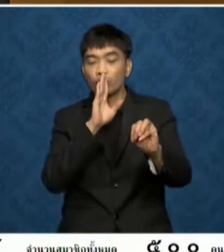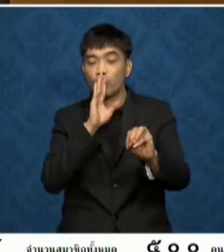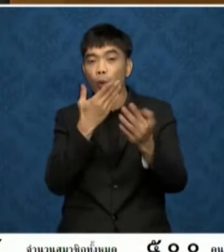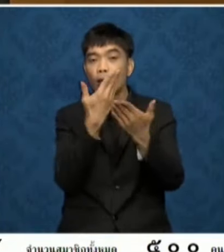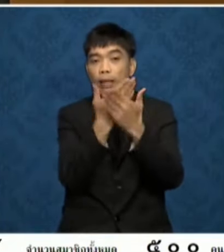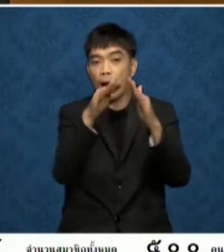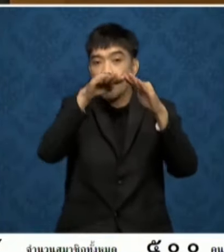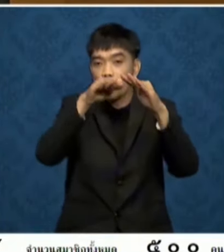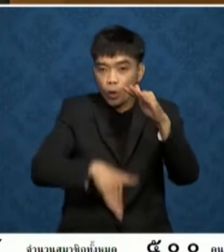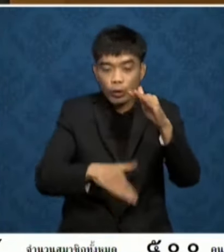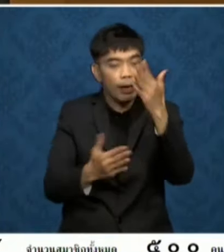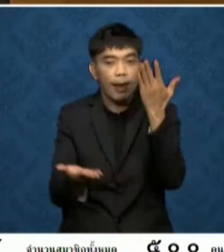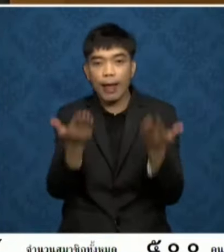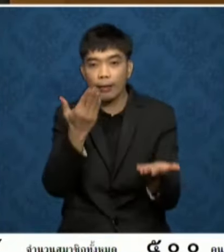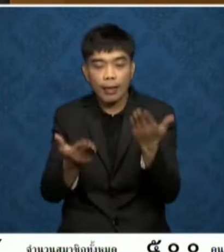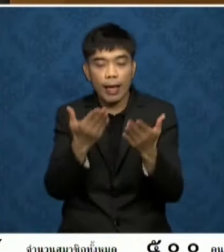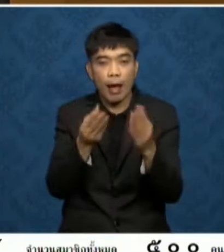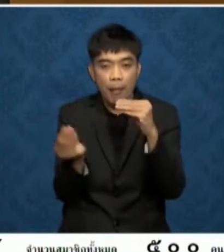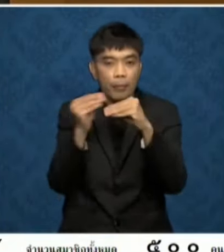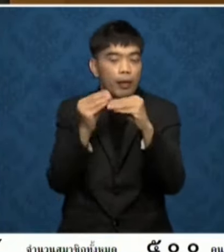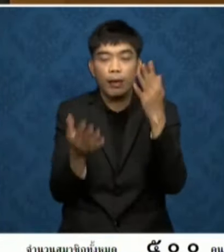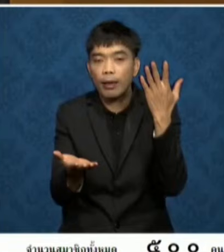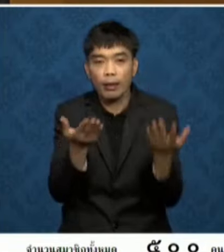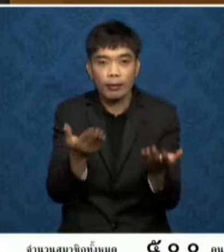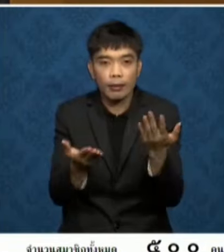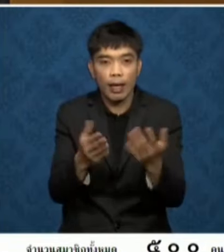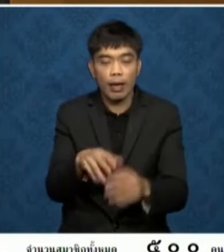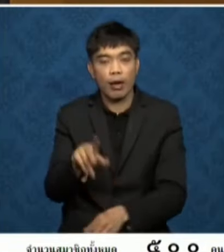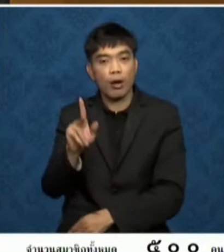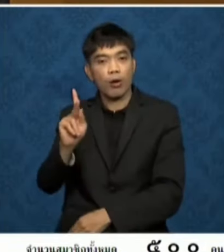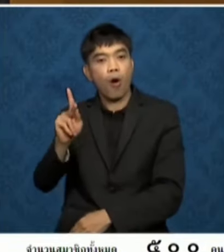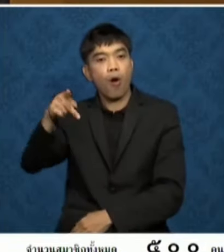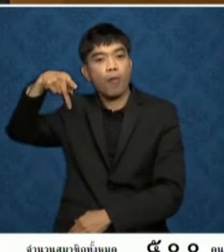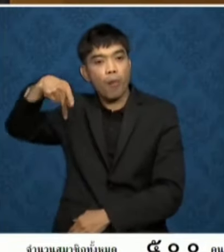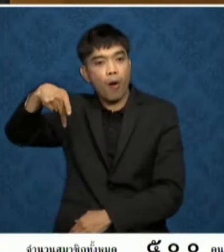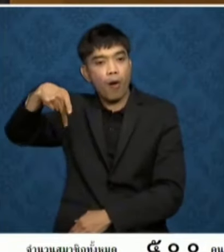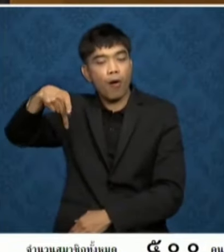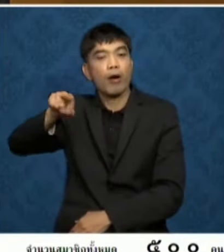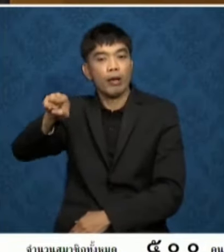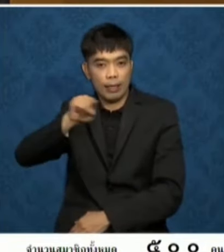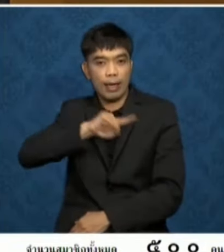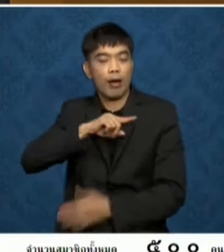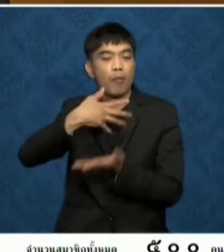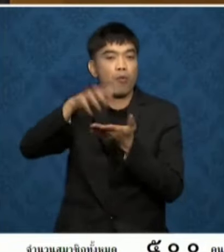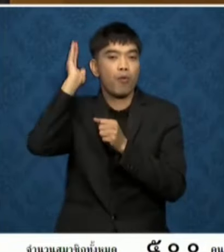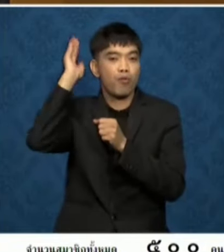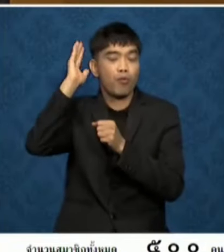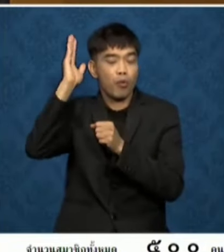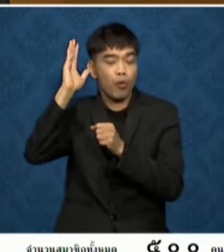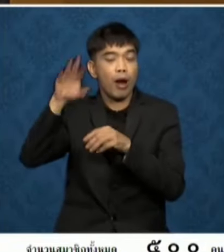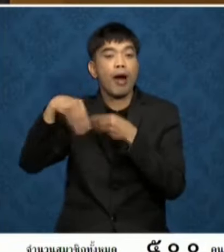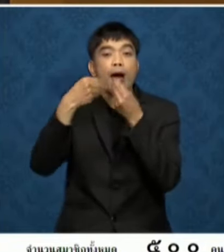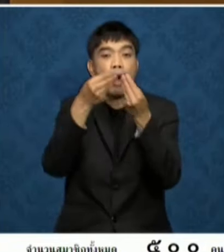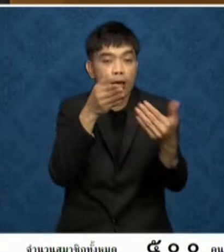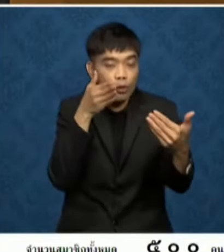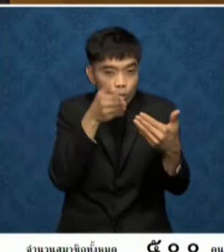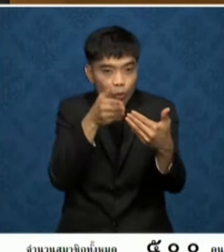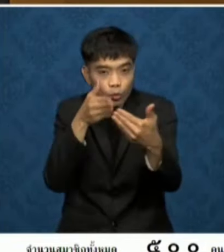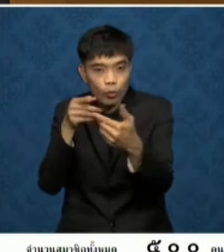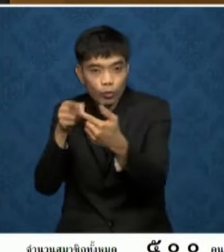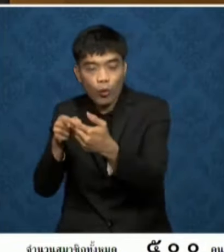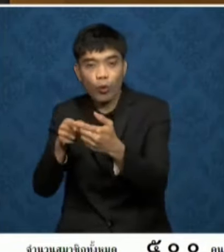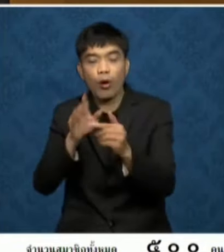ตัดอะไรก็แล้วแต่หรือจะให้กพที่อภิปรายไปเนี่ยนะครับมันเข้าร่องเข้ารอย